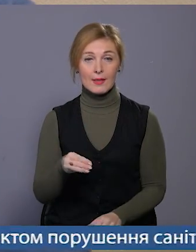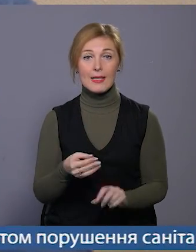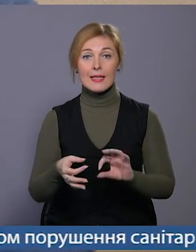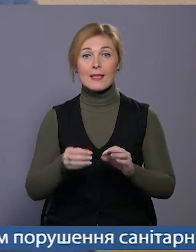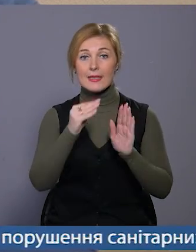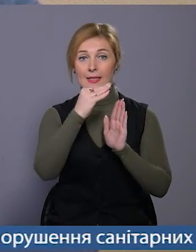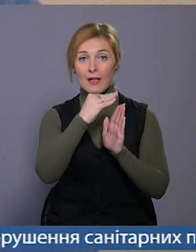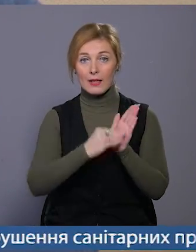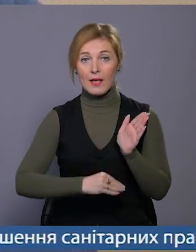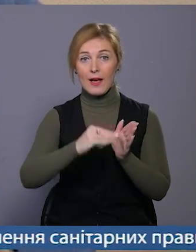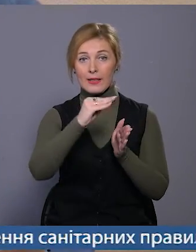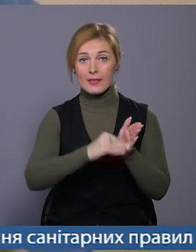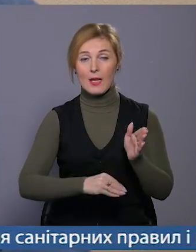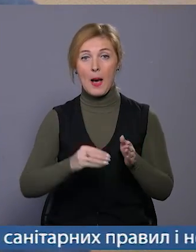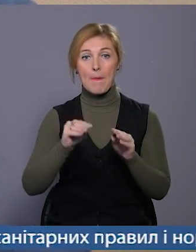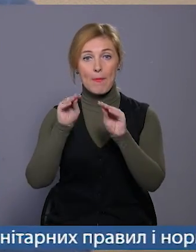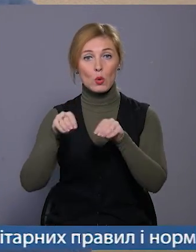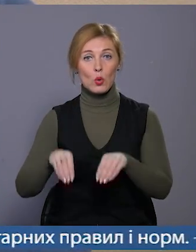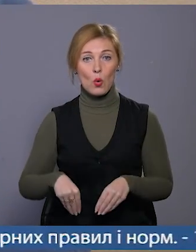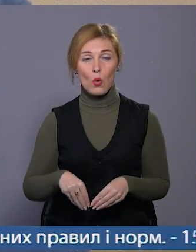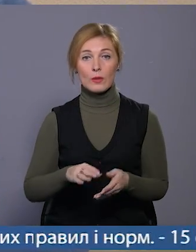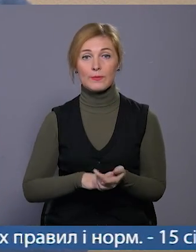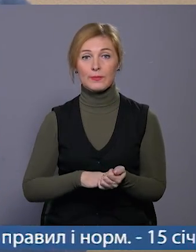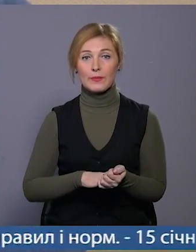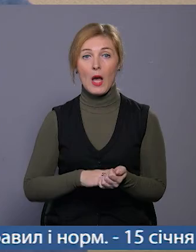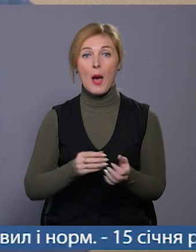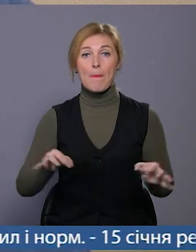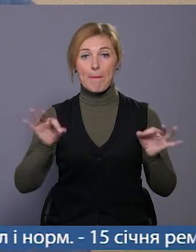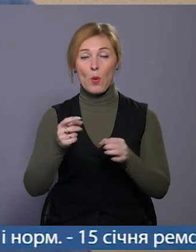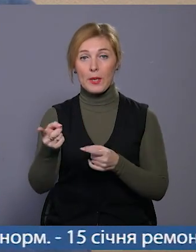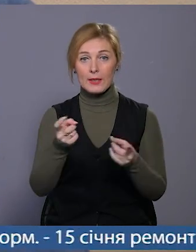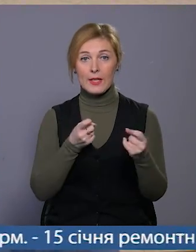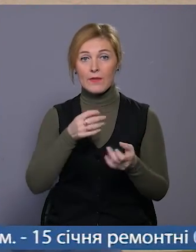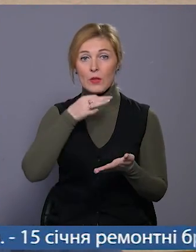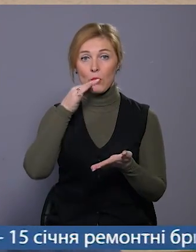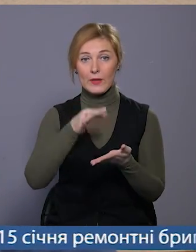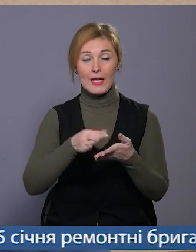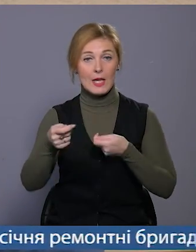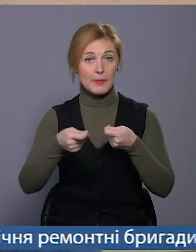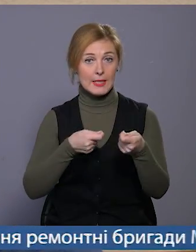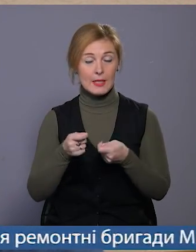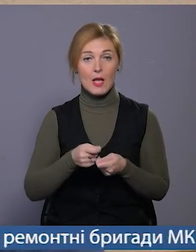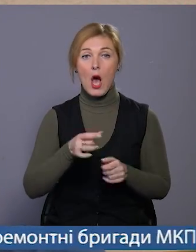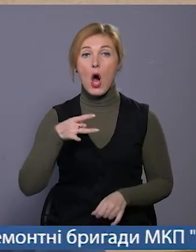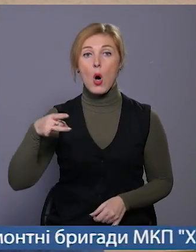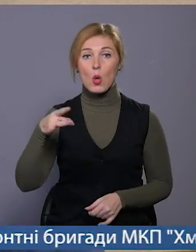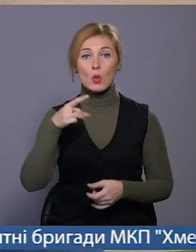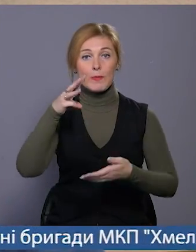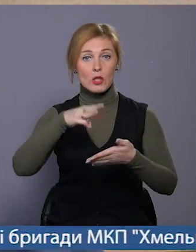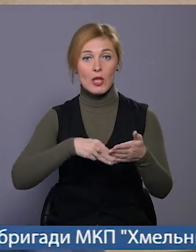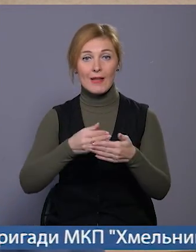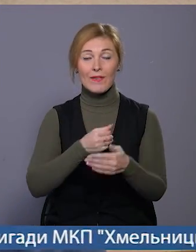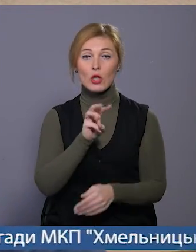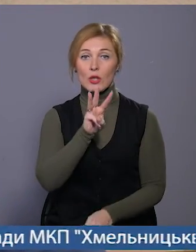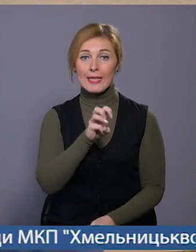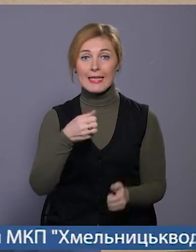складається протокол і виноситься постанова про притягнення до адміністративної відповідальності. Розмір штрафу йде від